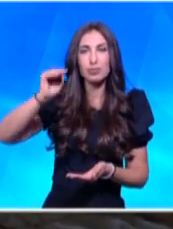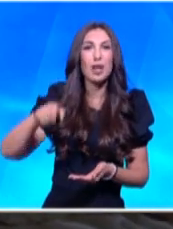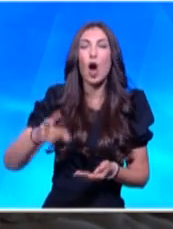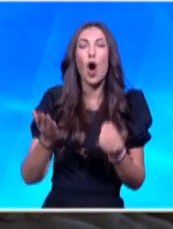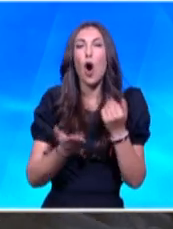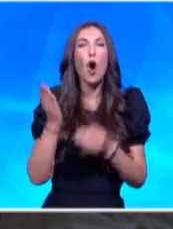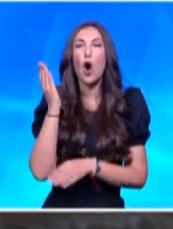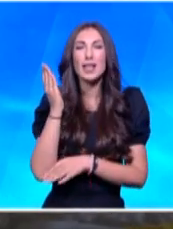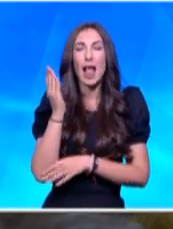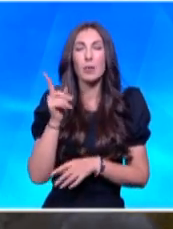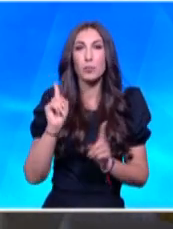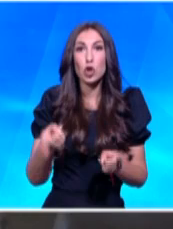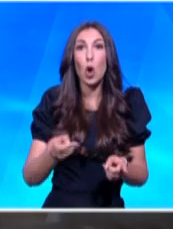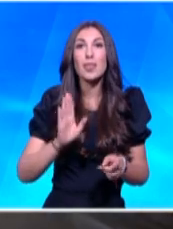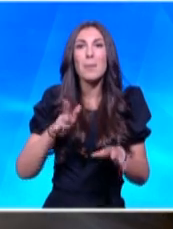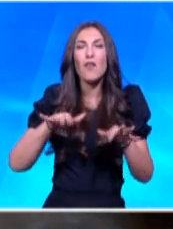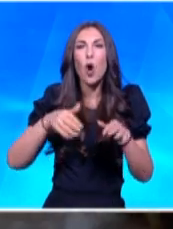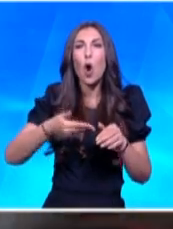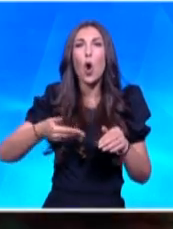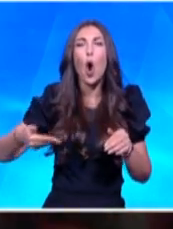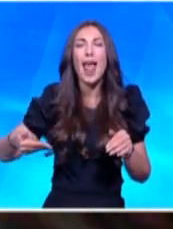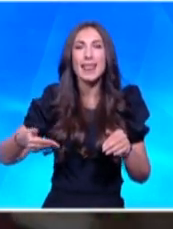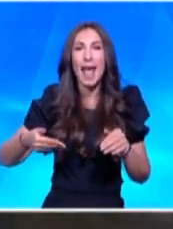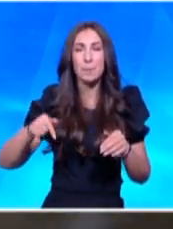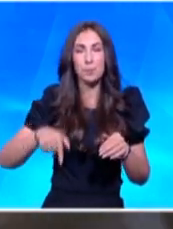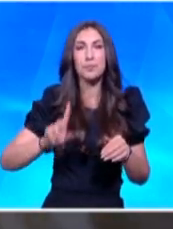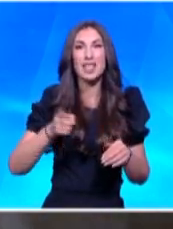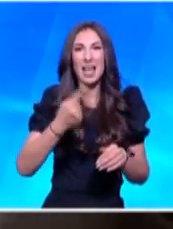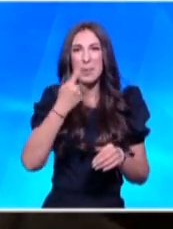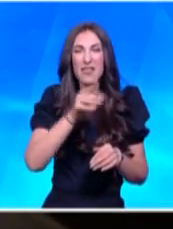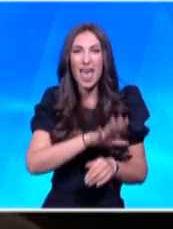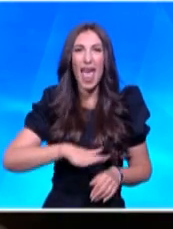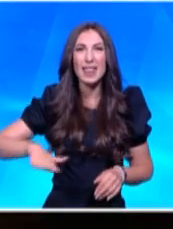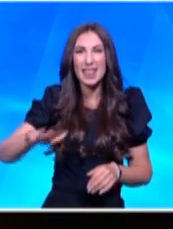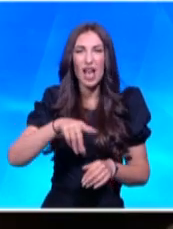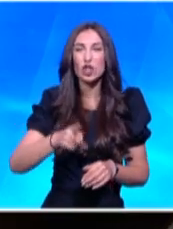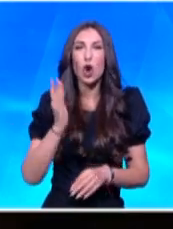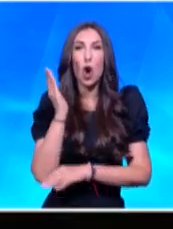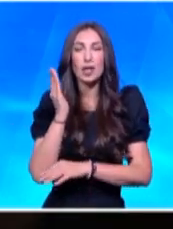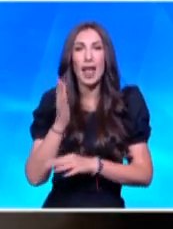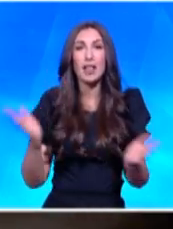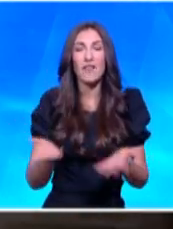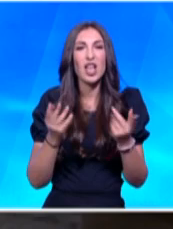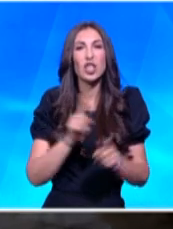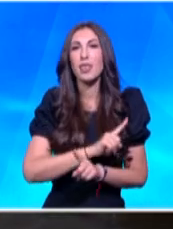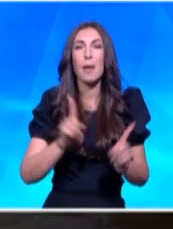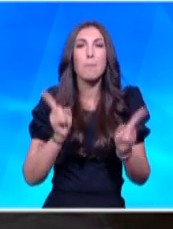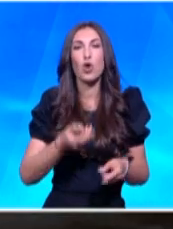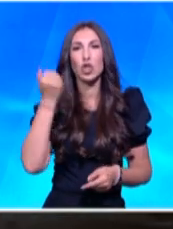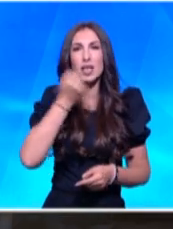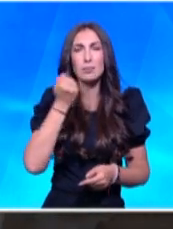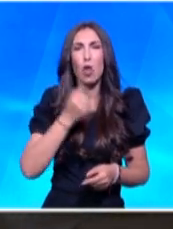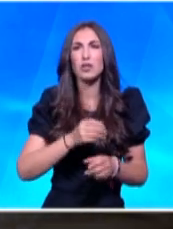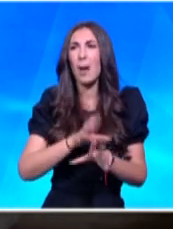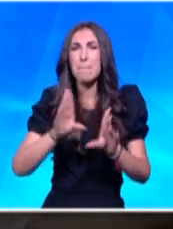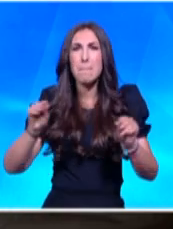хотела, буквално до колене. Целият тук приземен етаж на този хотел вече не използва. Нито